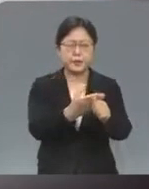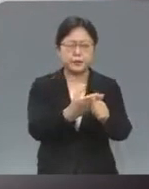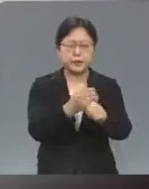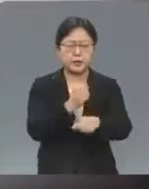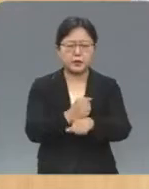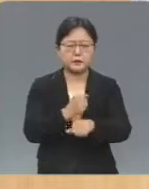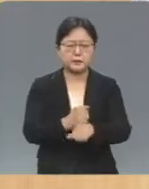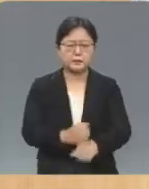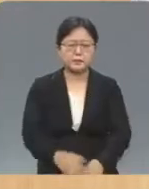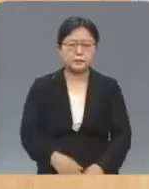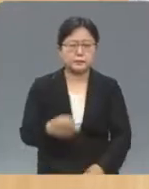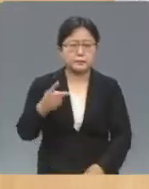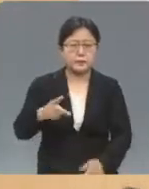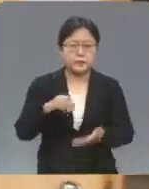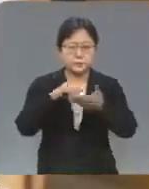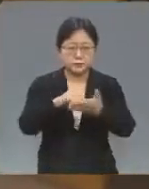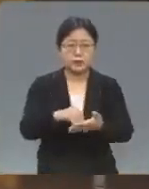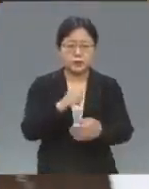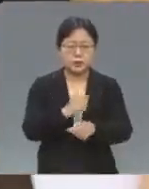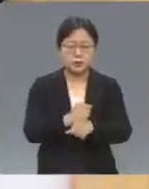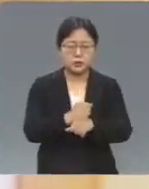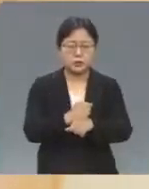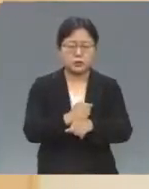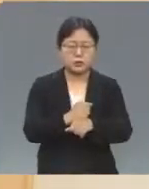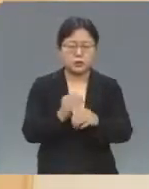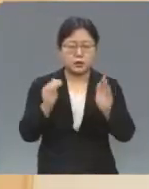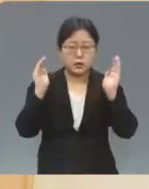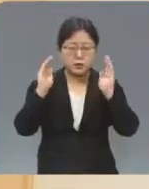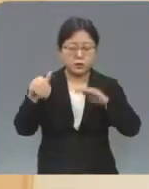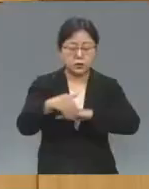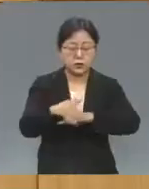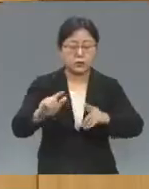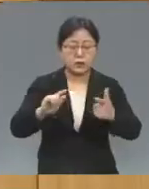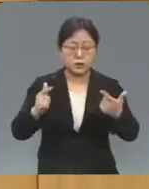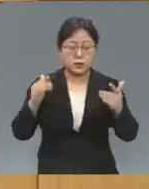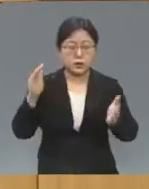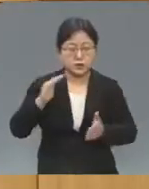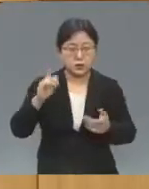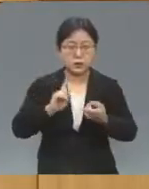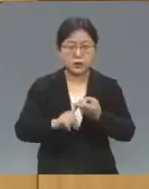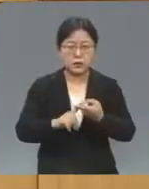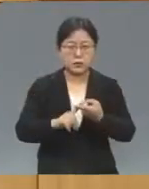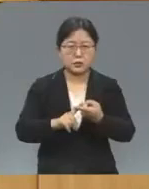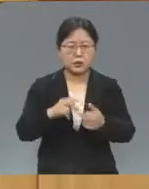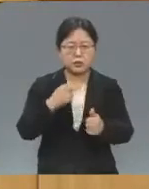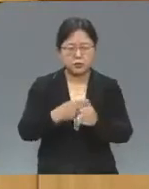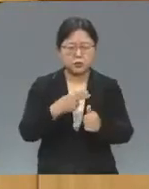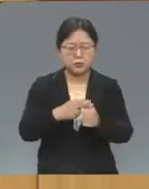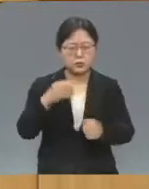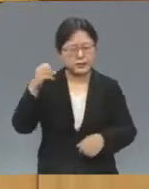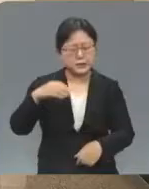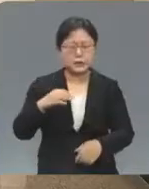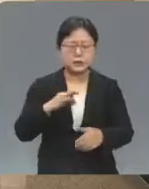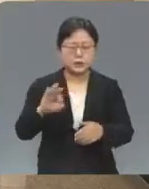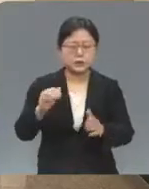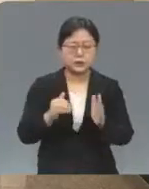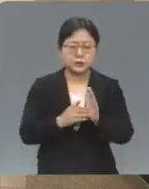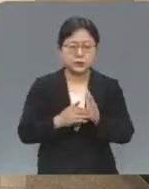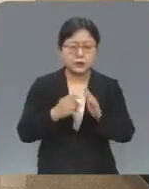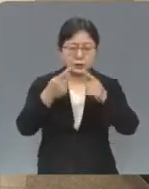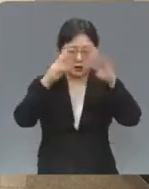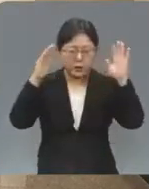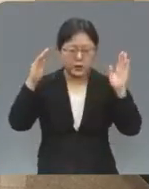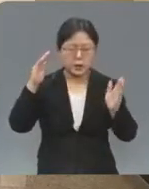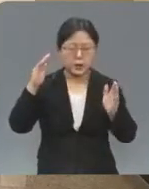세우고 또 등록만 하고 수석을 않는 관리 학생에 대해서는 교수들이 추석 체를 해줬다 고 주장합니다 대학이